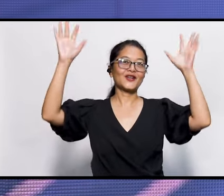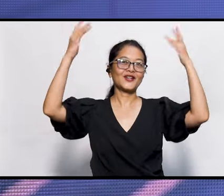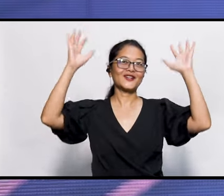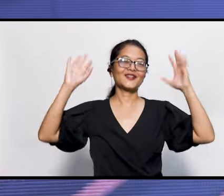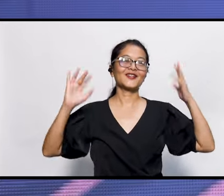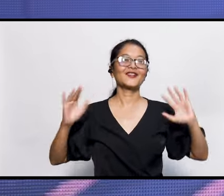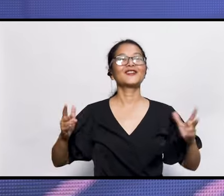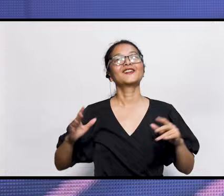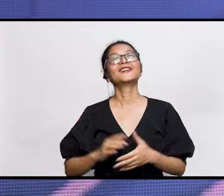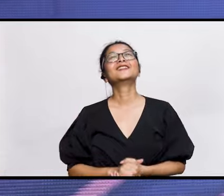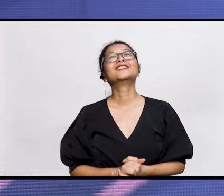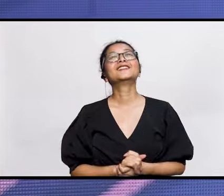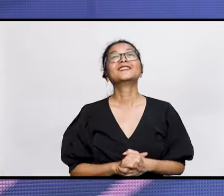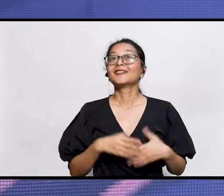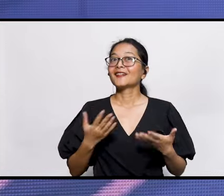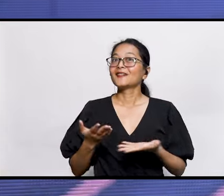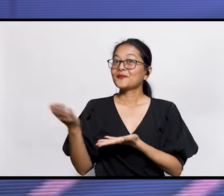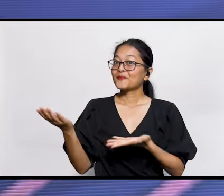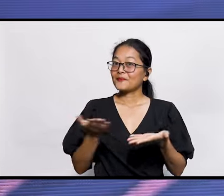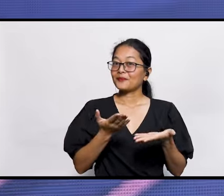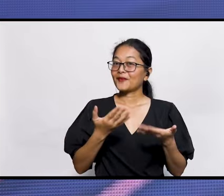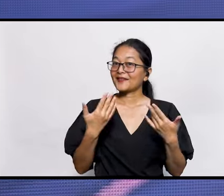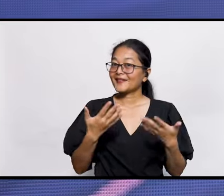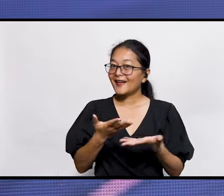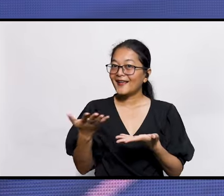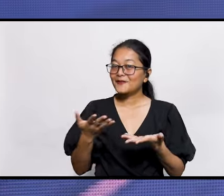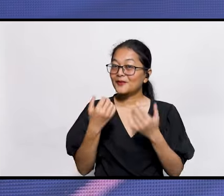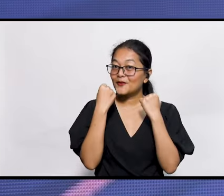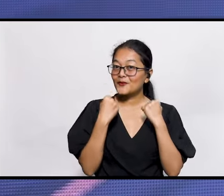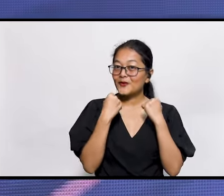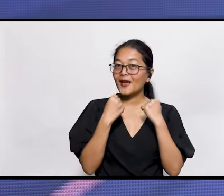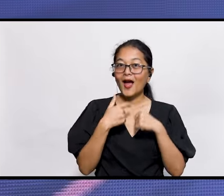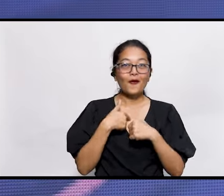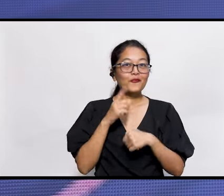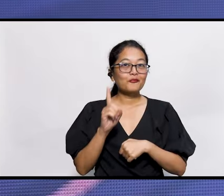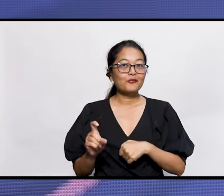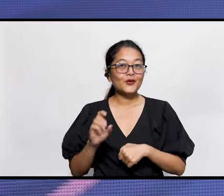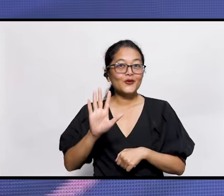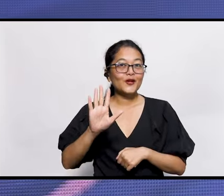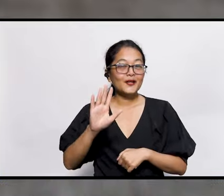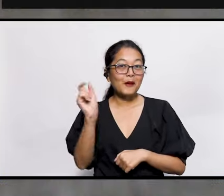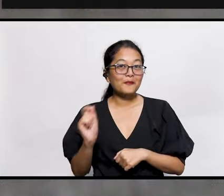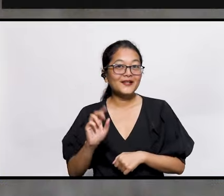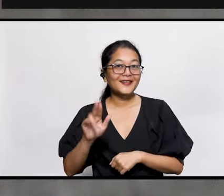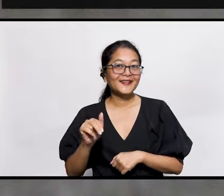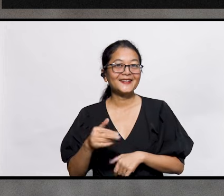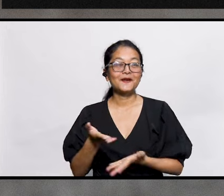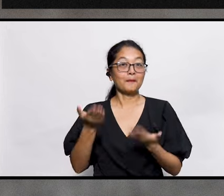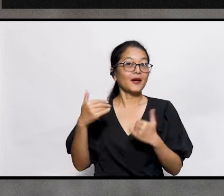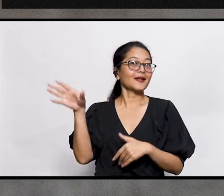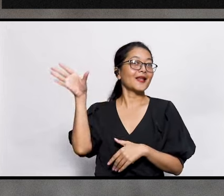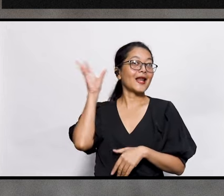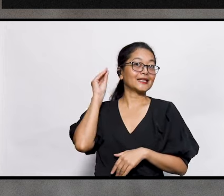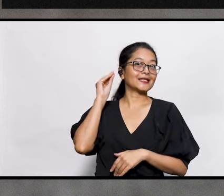se Bentar ya k Duduk dulu Duduk dulu dulu kasih saya waktu 5 menit lagi wah God l